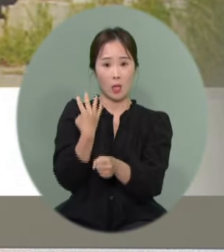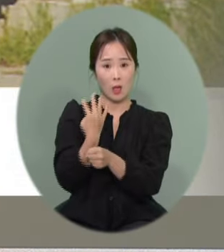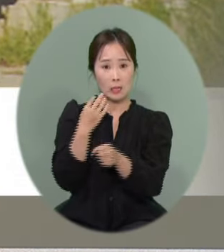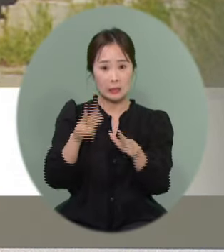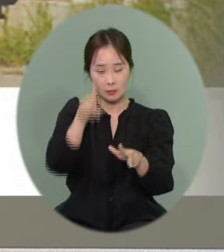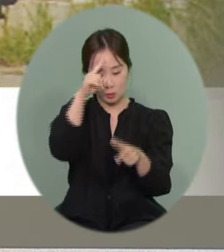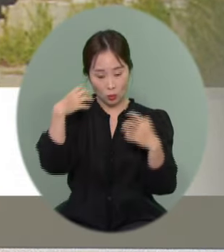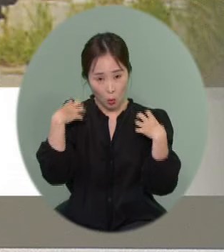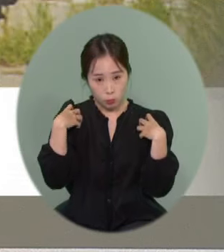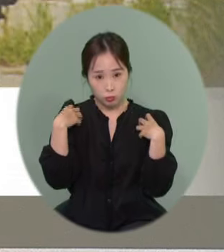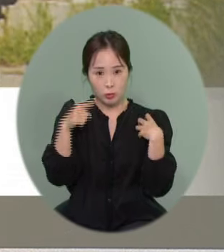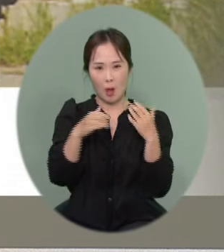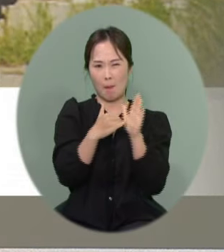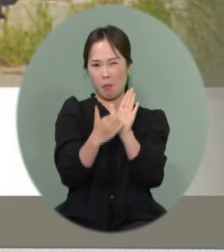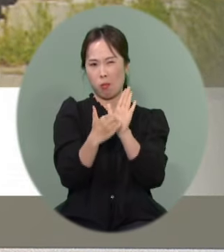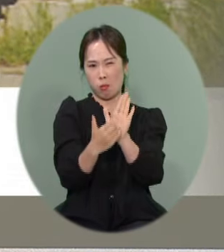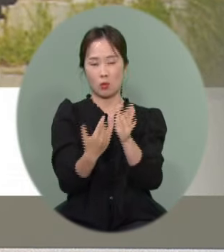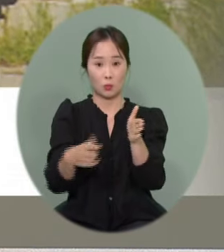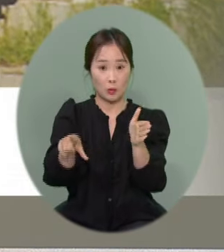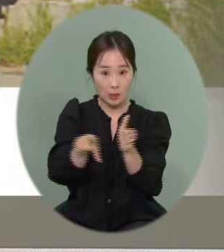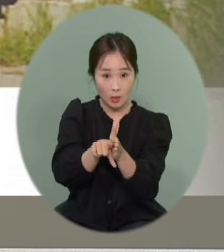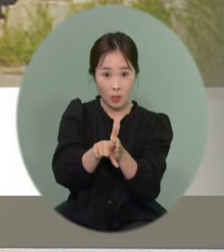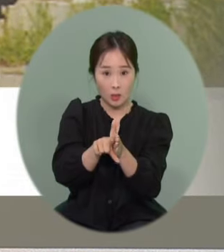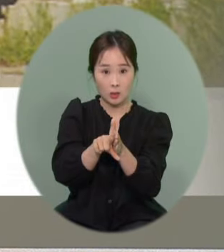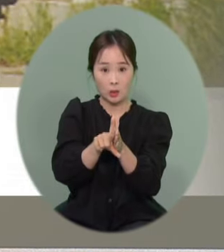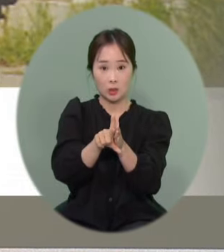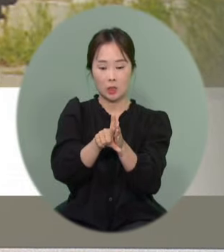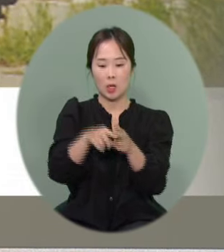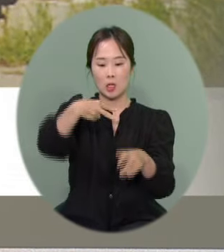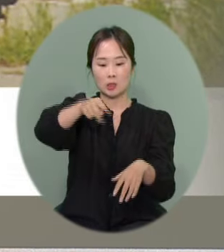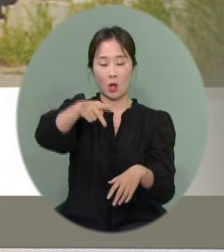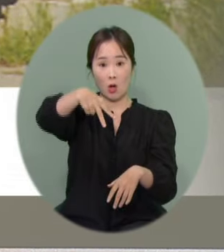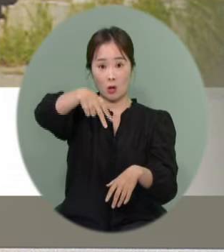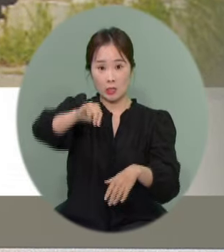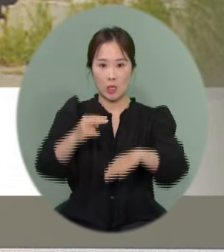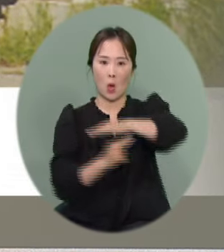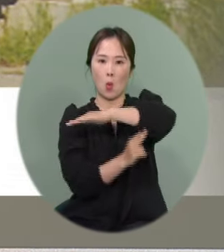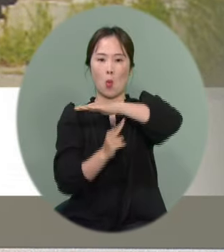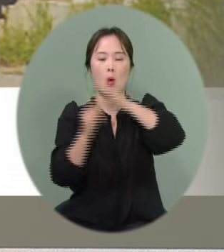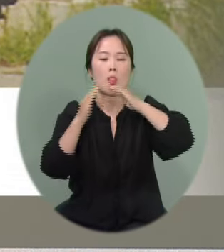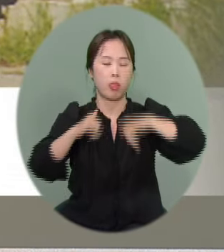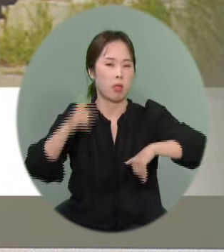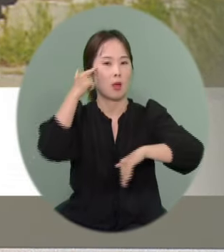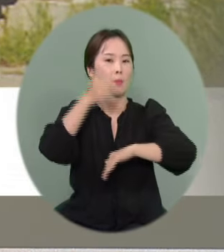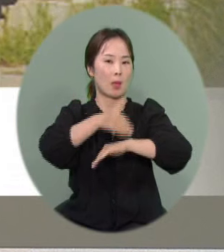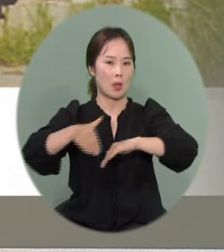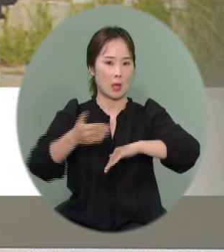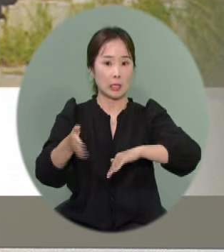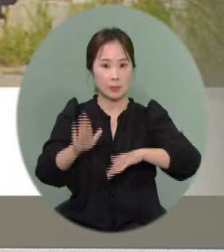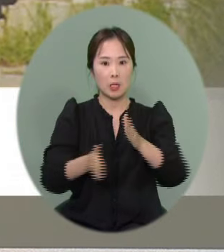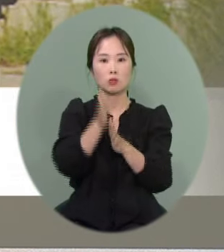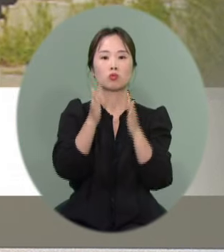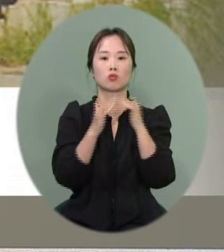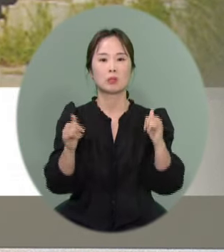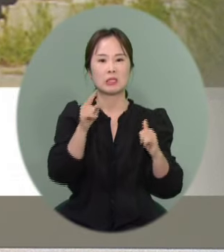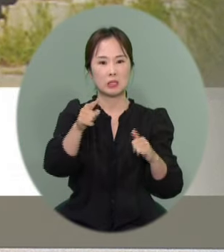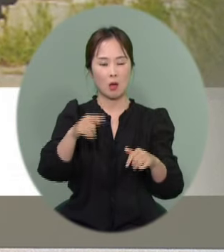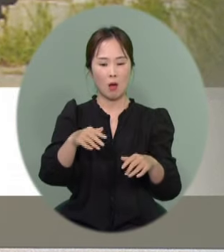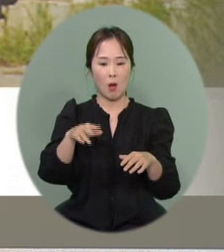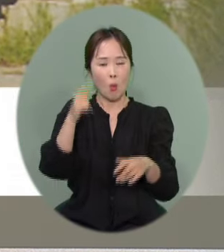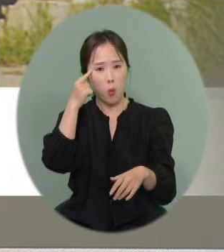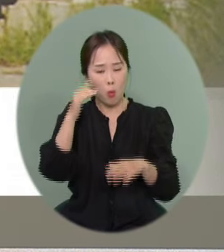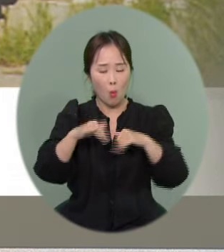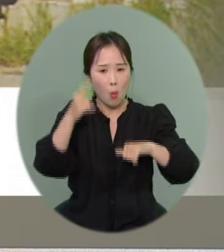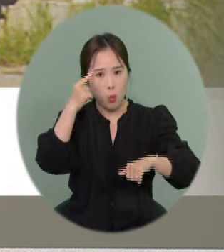지금 정부가 수해 대책의 일환으로 구례 서식교를 철거하려고 하고 있는데요. 주민들은 근본적인 대책이